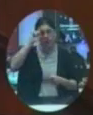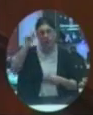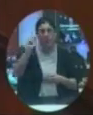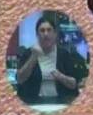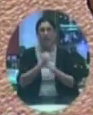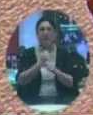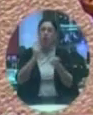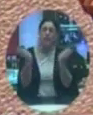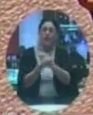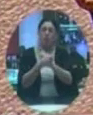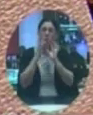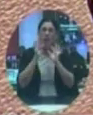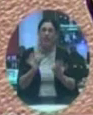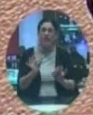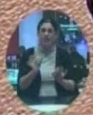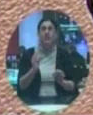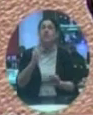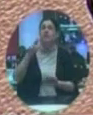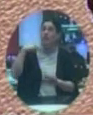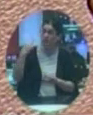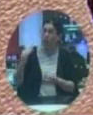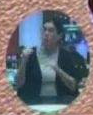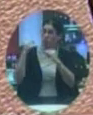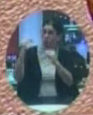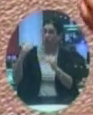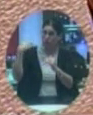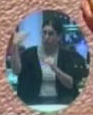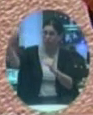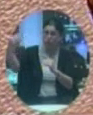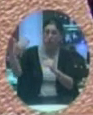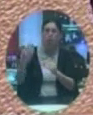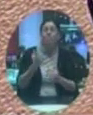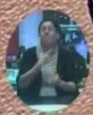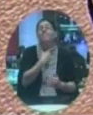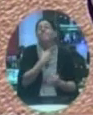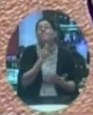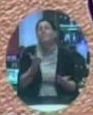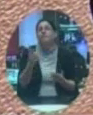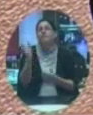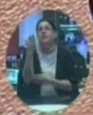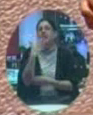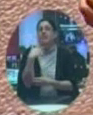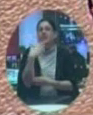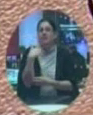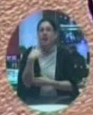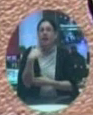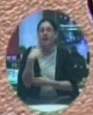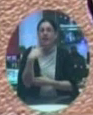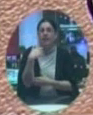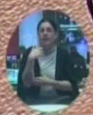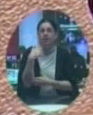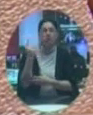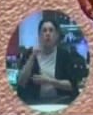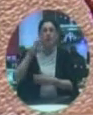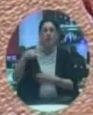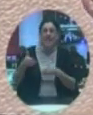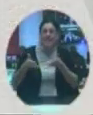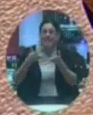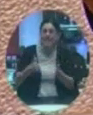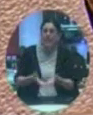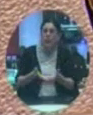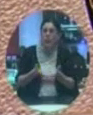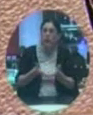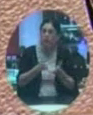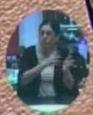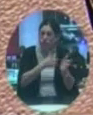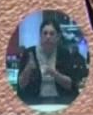רפורמה רצינית. זה יהיה בשלב מסוים. אין מנוס שמדינת ישראל לא תהיה סיעוד ממלכתי. זה יהיה. אם